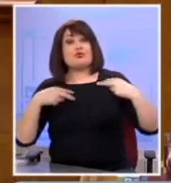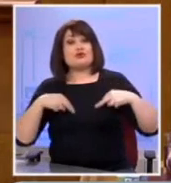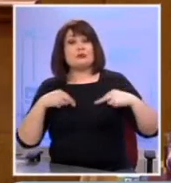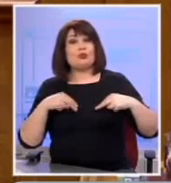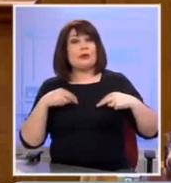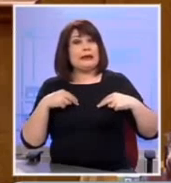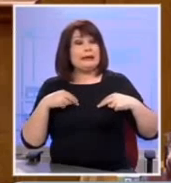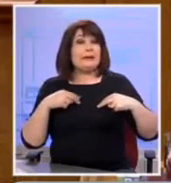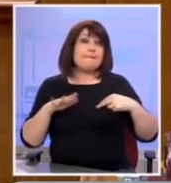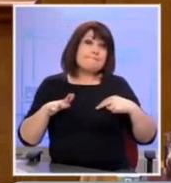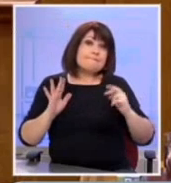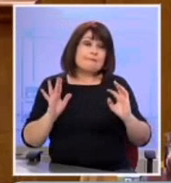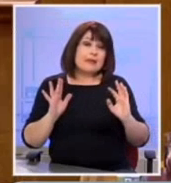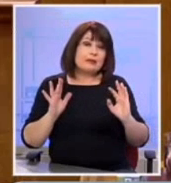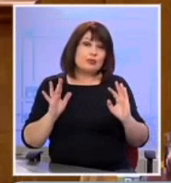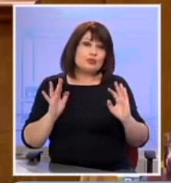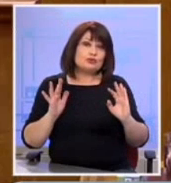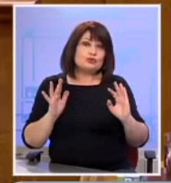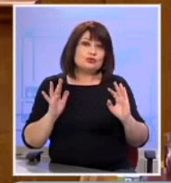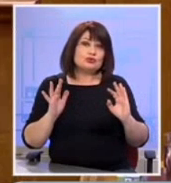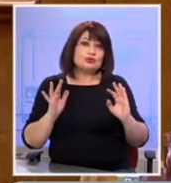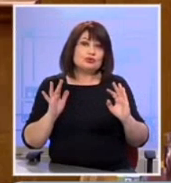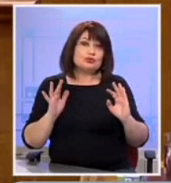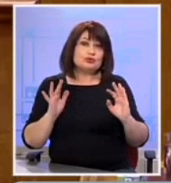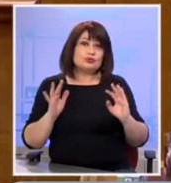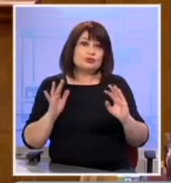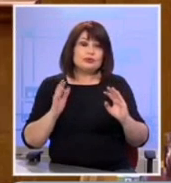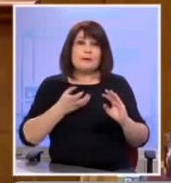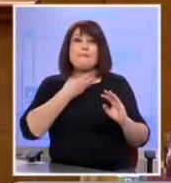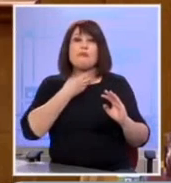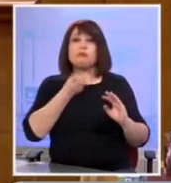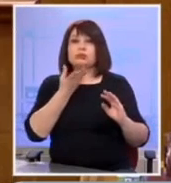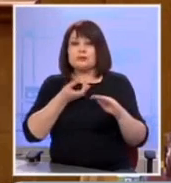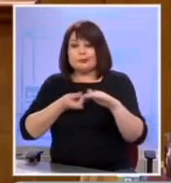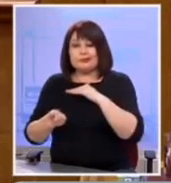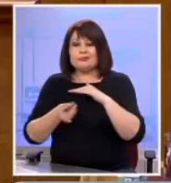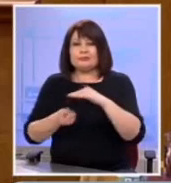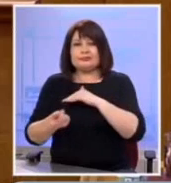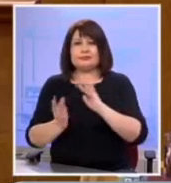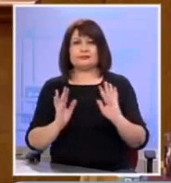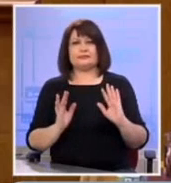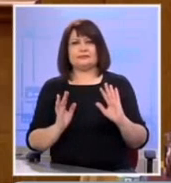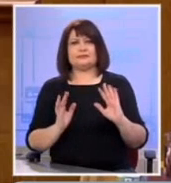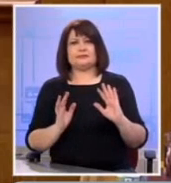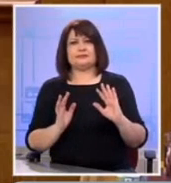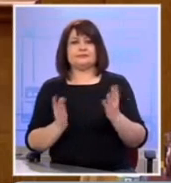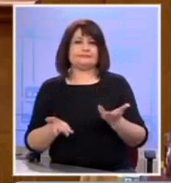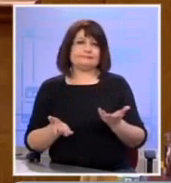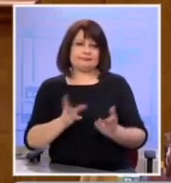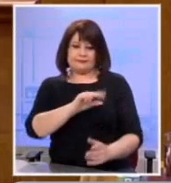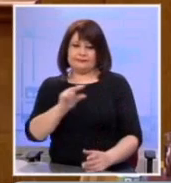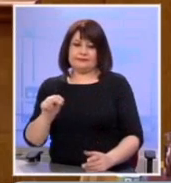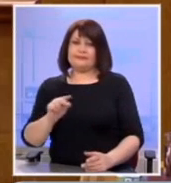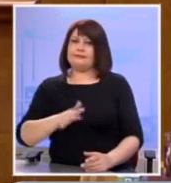κάποιοι, πολλοί ενδεχομένως, κιοτέψουν. Μήπως ενσωματωθούν και γίνουν με τα ίδια, για